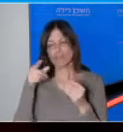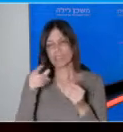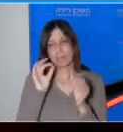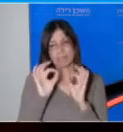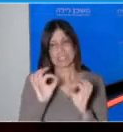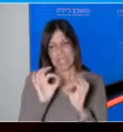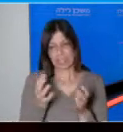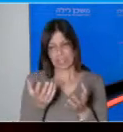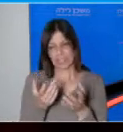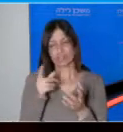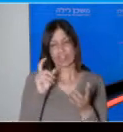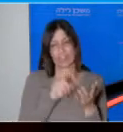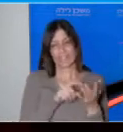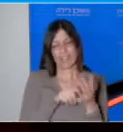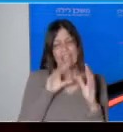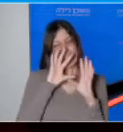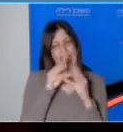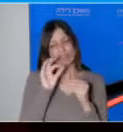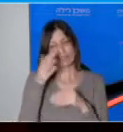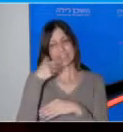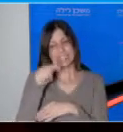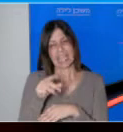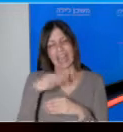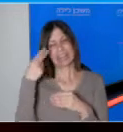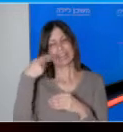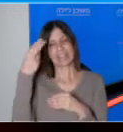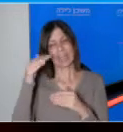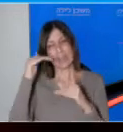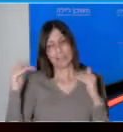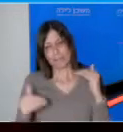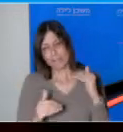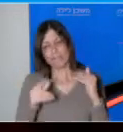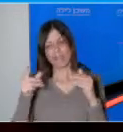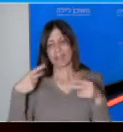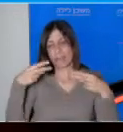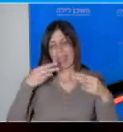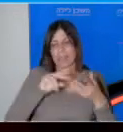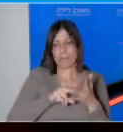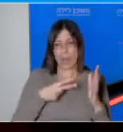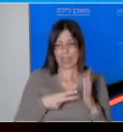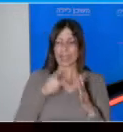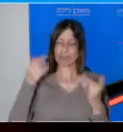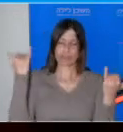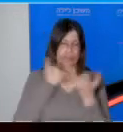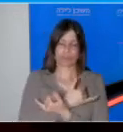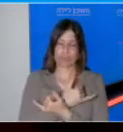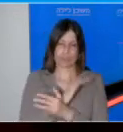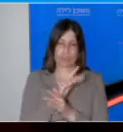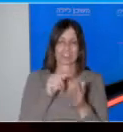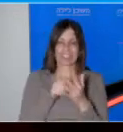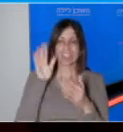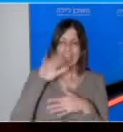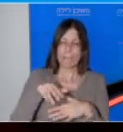תקין, שהתביעה הכללית של מדינת ישראל תהיה כפופה ותפחד מפוליטיקאים, אז הוא טועה טעות קשה, בגלל